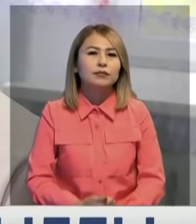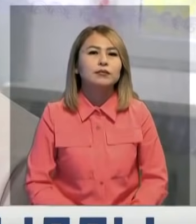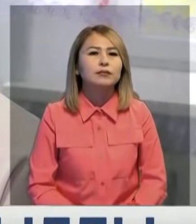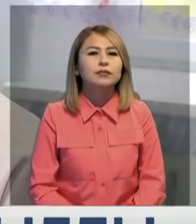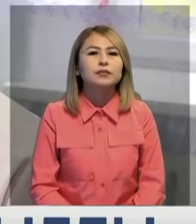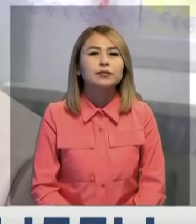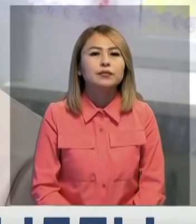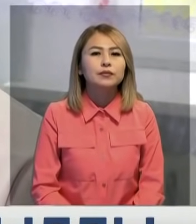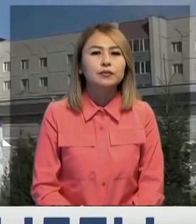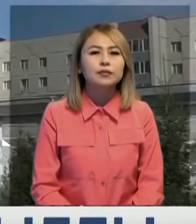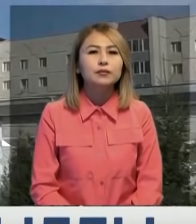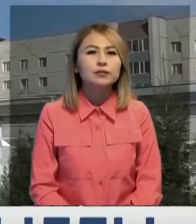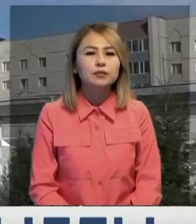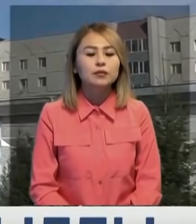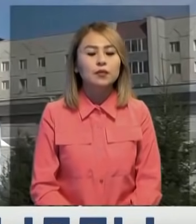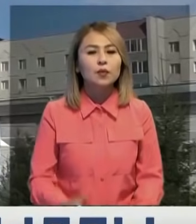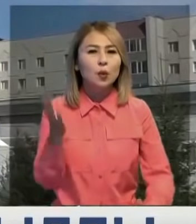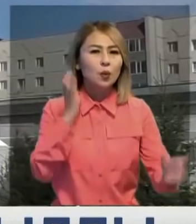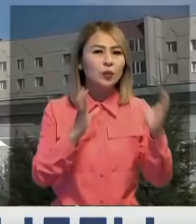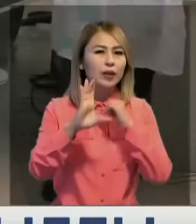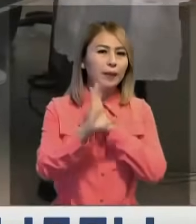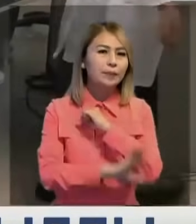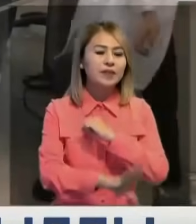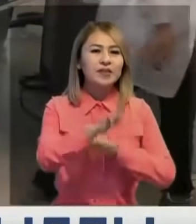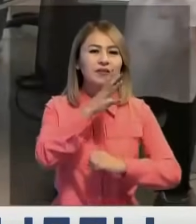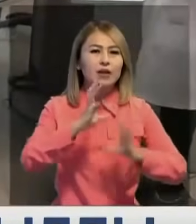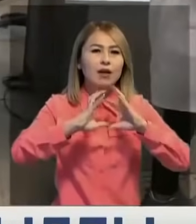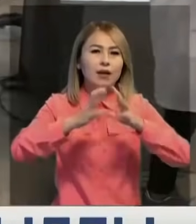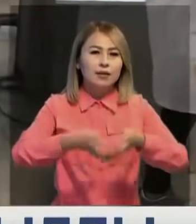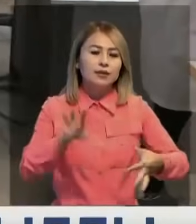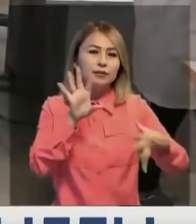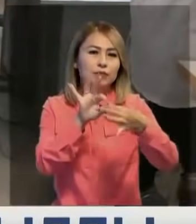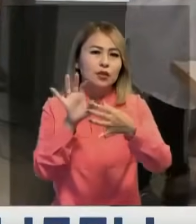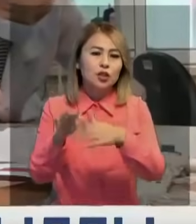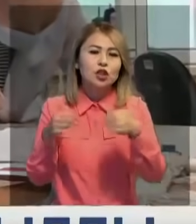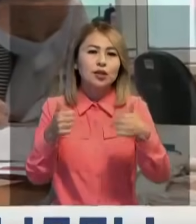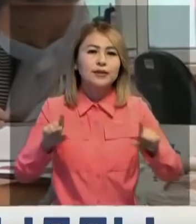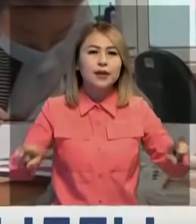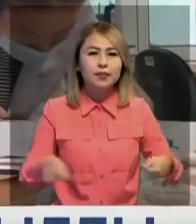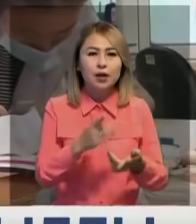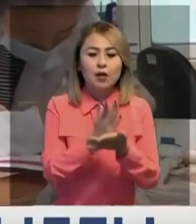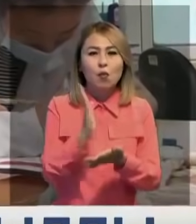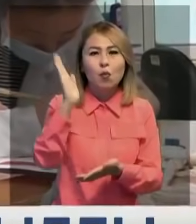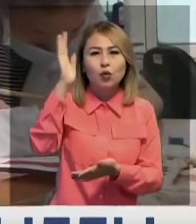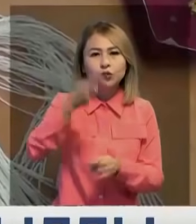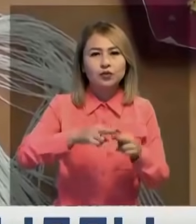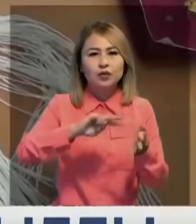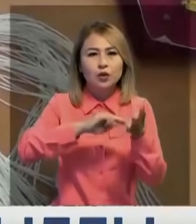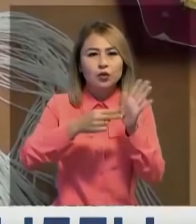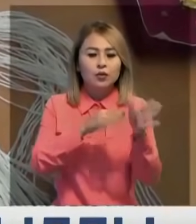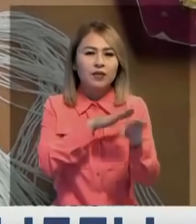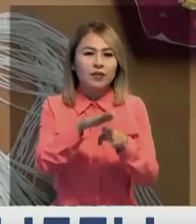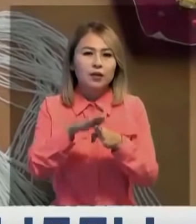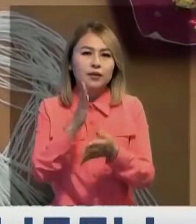әзірлеп істеуімізге болады. Университетте соңғы жылдары халықаралық байланыстар жақсы дамып келеді. Болашақта тағы бірнеше жобаларды жүзеге